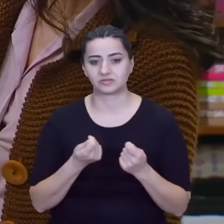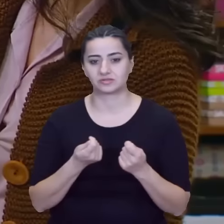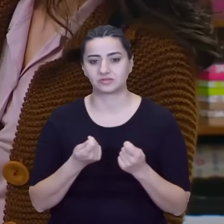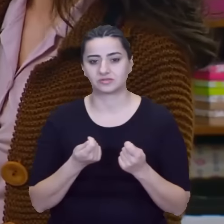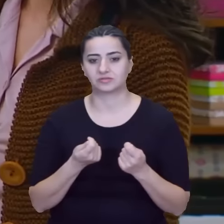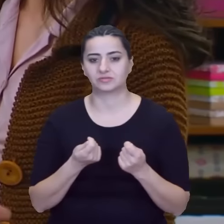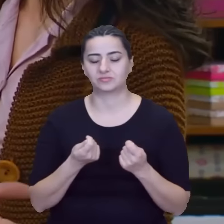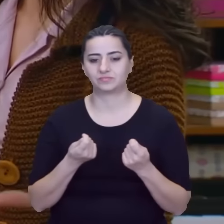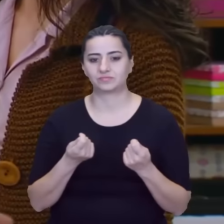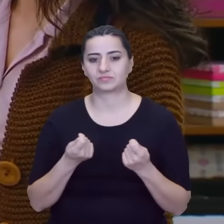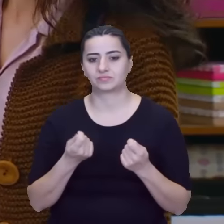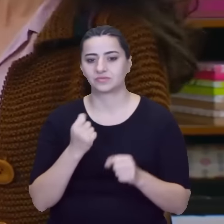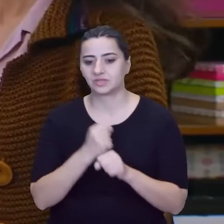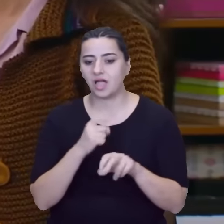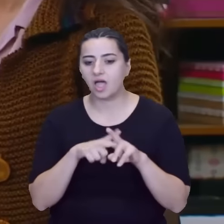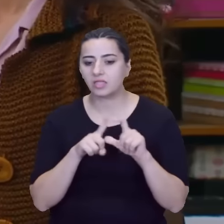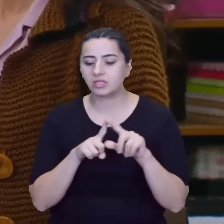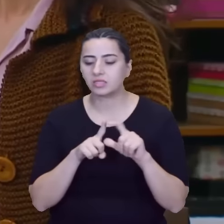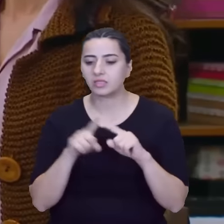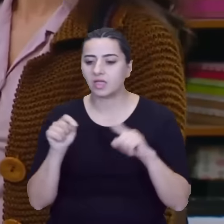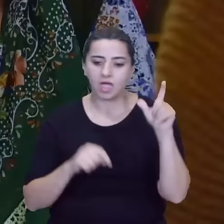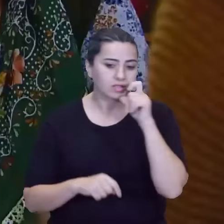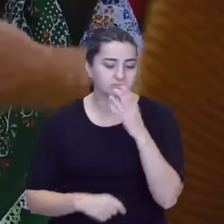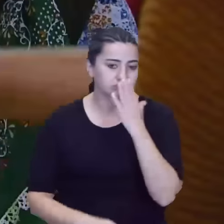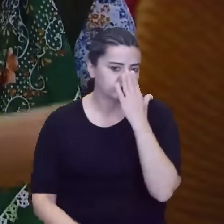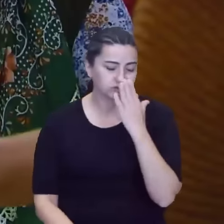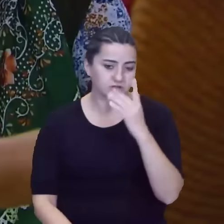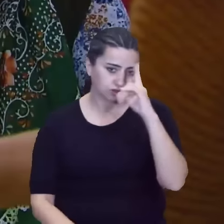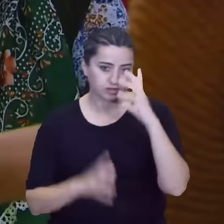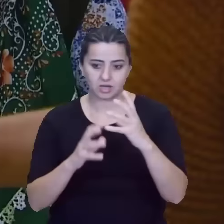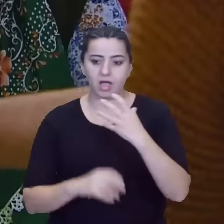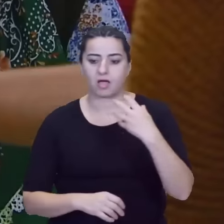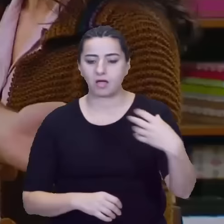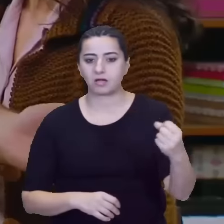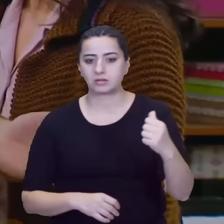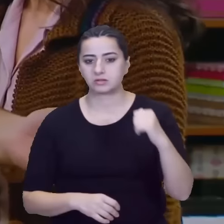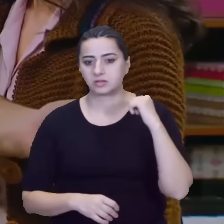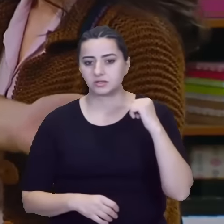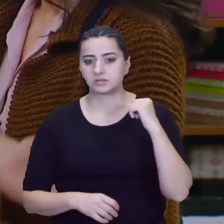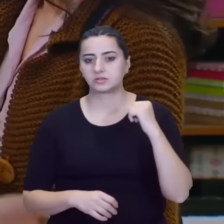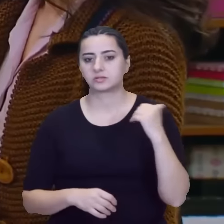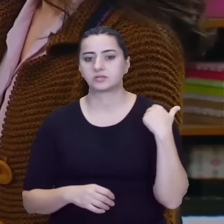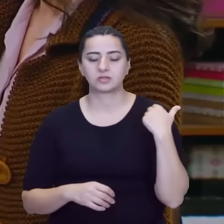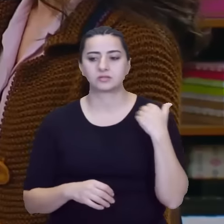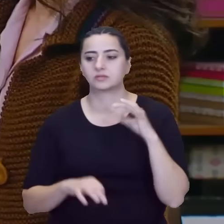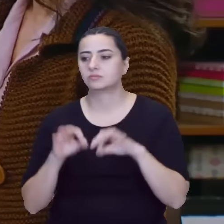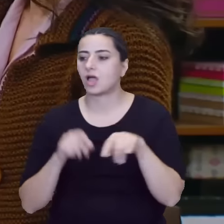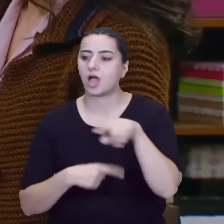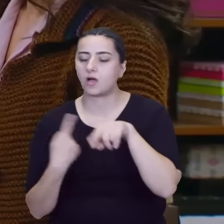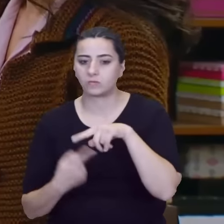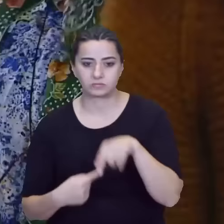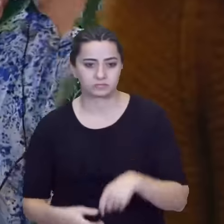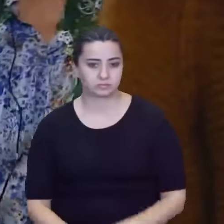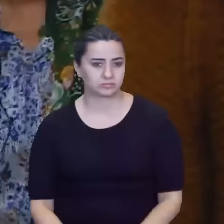bu Gandhi denen adam canımı okudu. Aldı Hindistan'ı. Yeni yerler bakıyoruz şimdi.